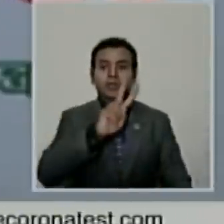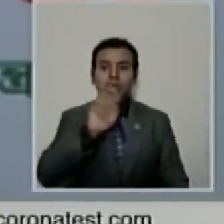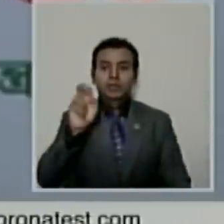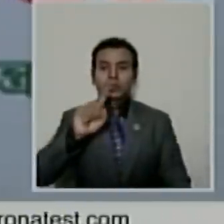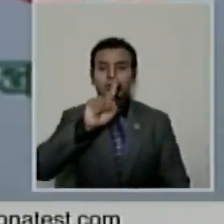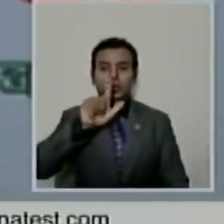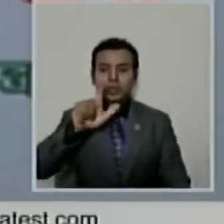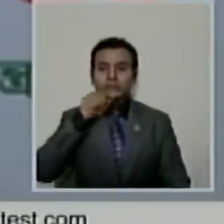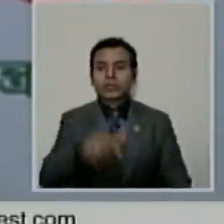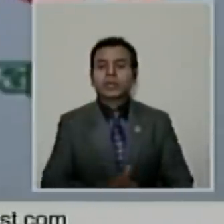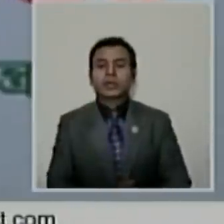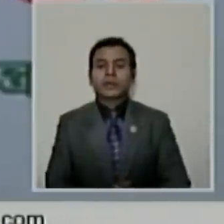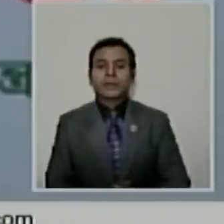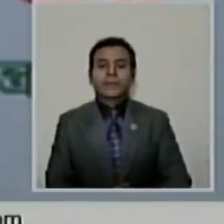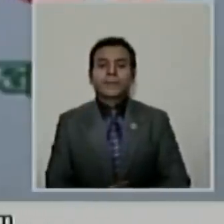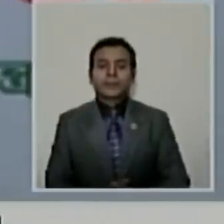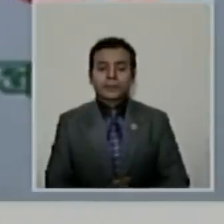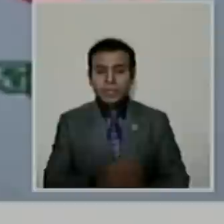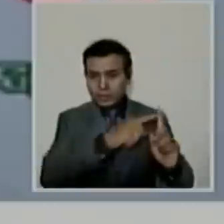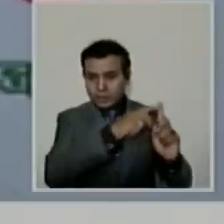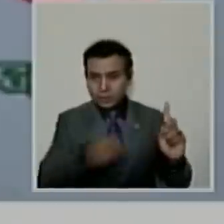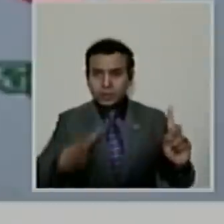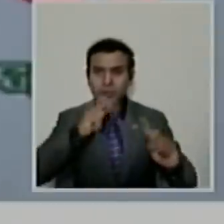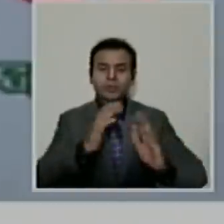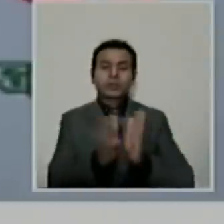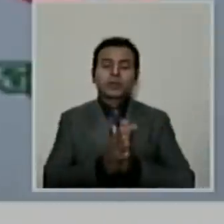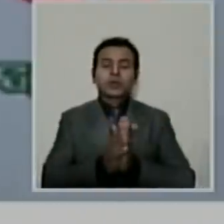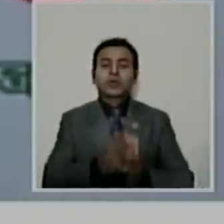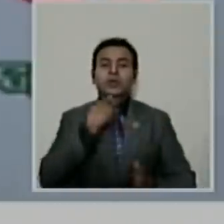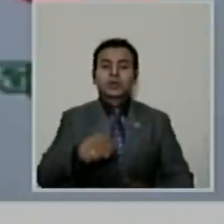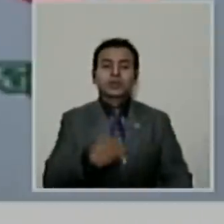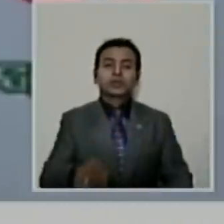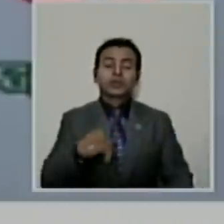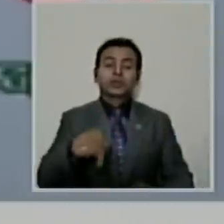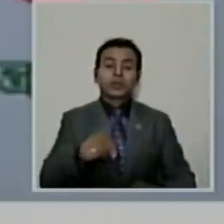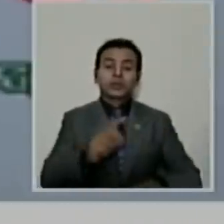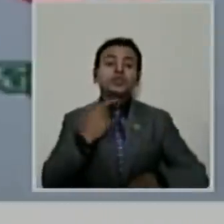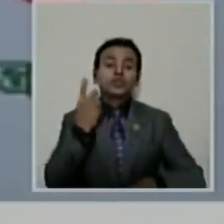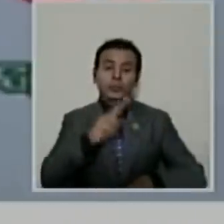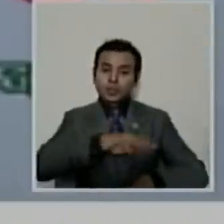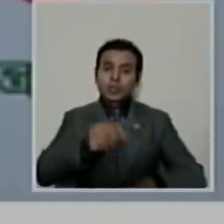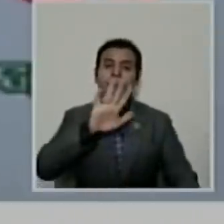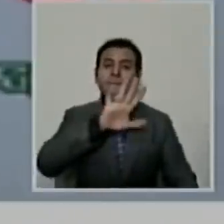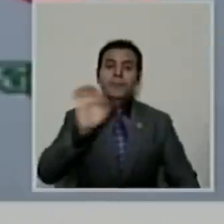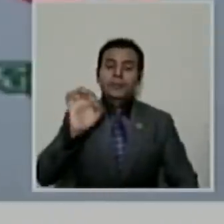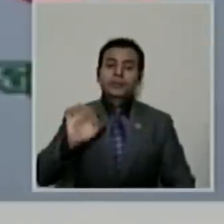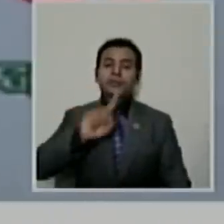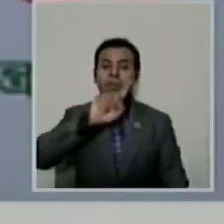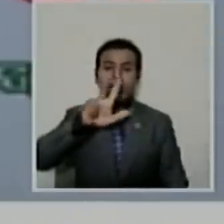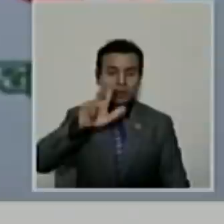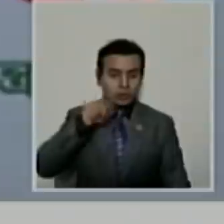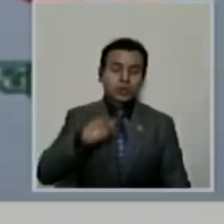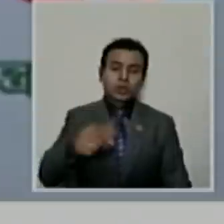হয়েছে 1,518 জন এবং মোট এ পর্যন্ত বিমানবন্দর, স্থল বন্দর, সমুদ্র বন্দর